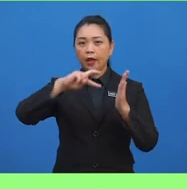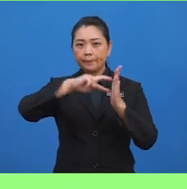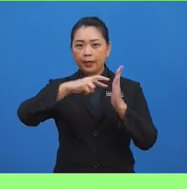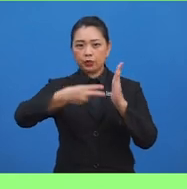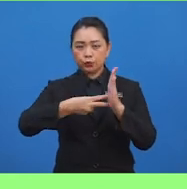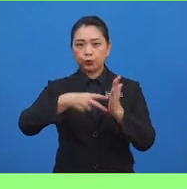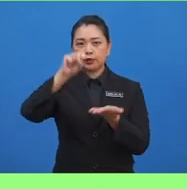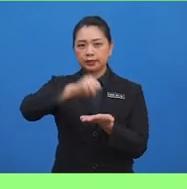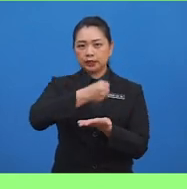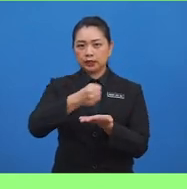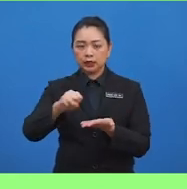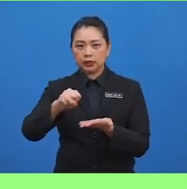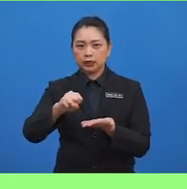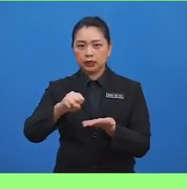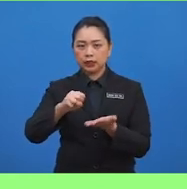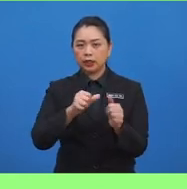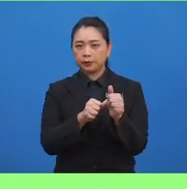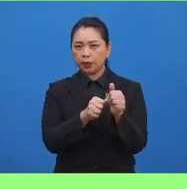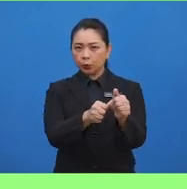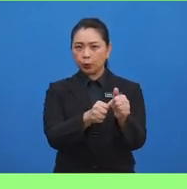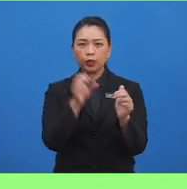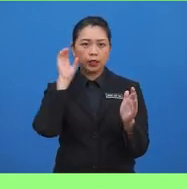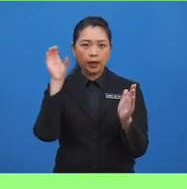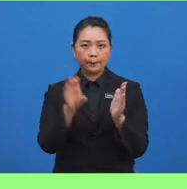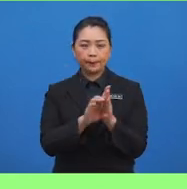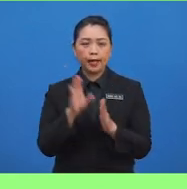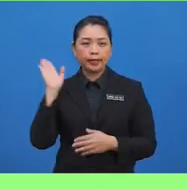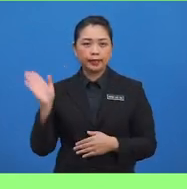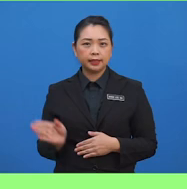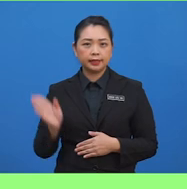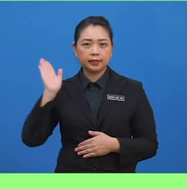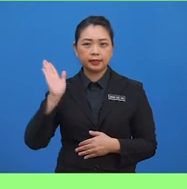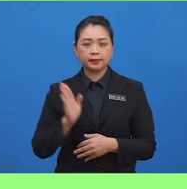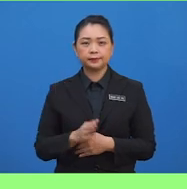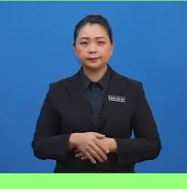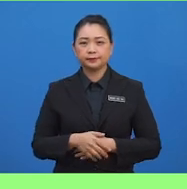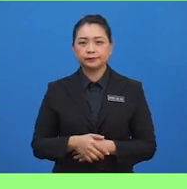maksud syair berpandukan gambar tersebut